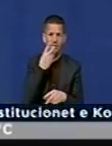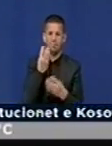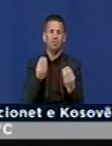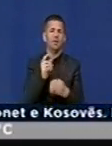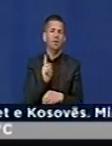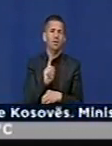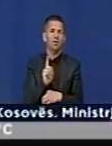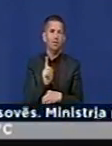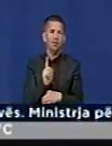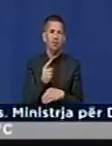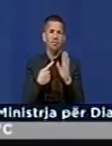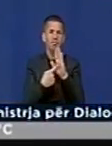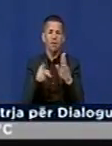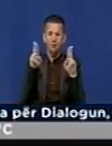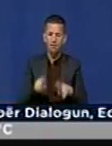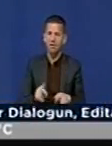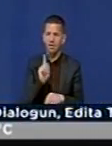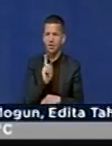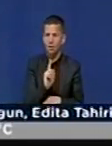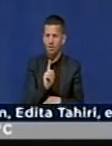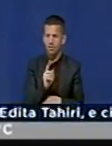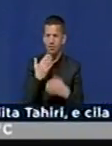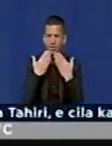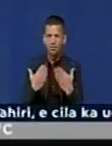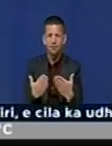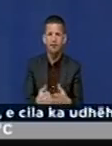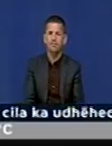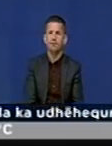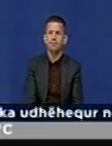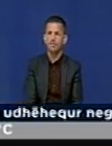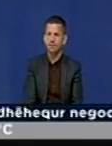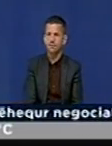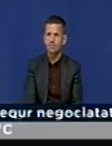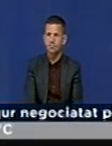mirë. Askujt më thon se s'është e vërtetë. Faleminderit.